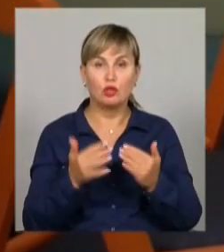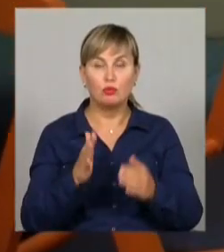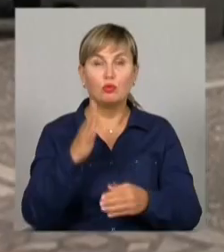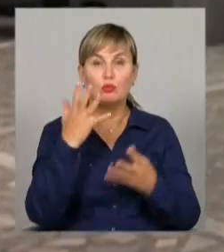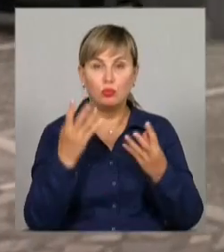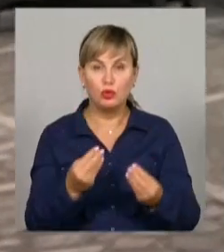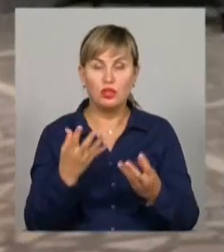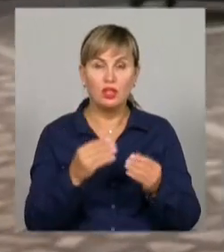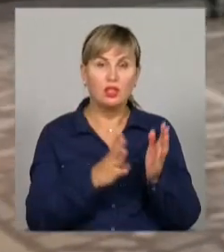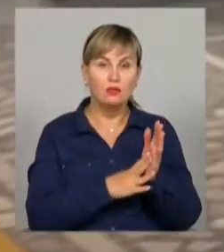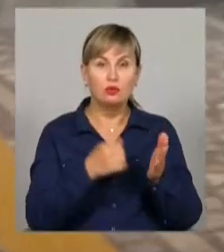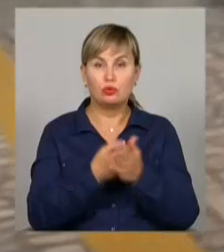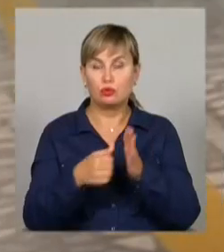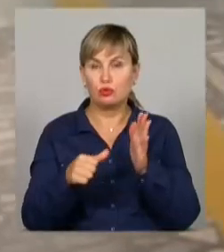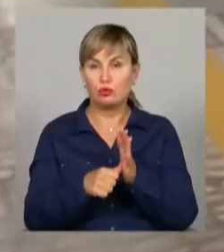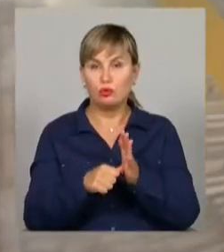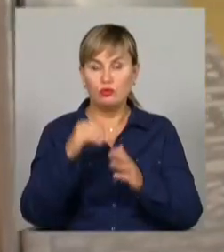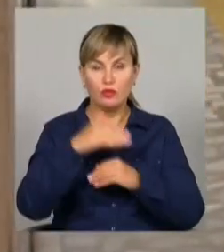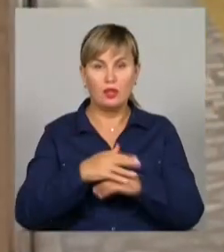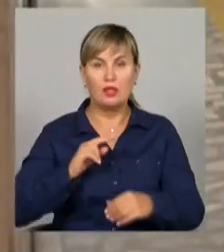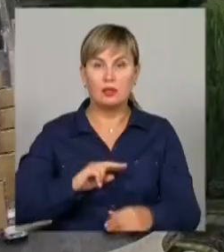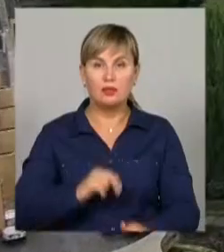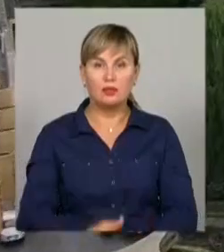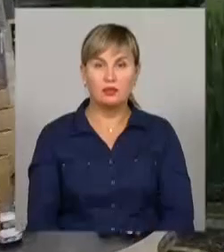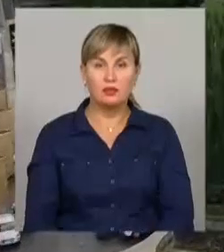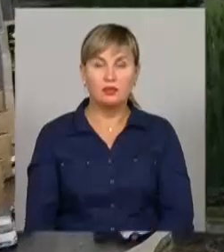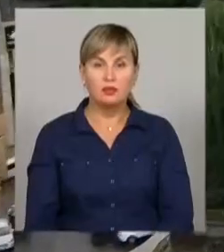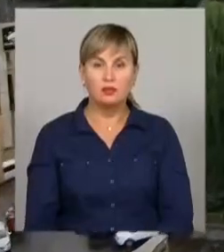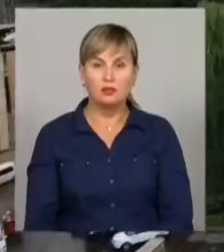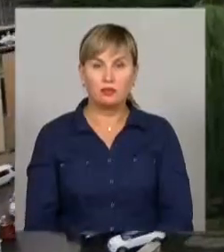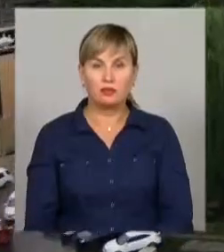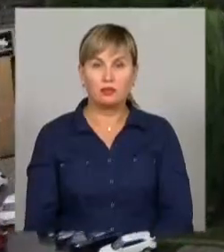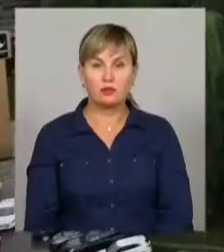будние дни с 9 утра до 6 вечера. Рамина Мирзалимова, Арсен Сандыбаев, телеканал «Алматы».